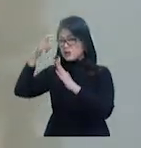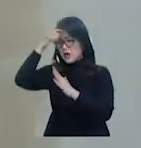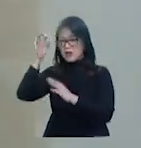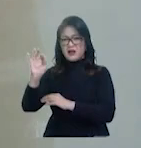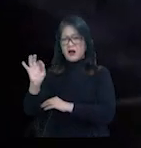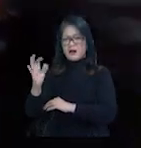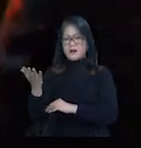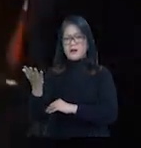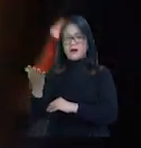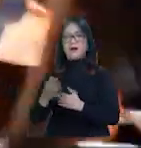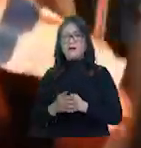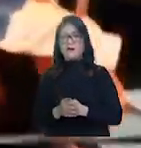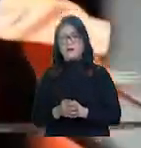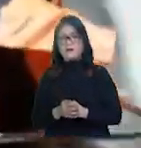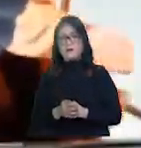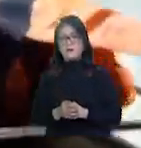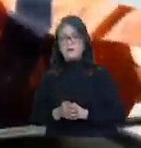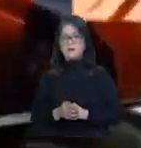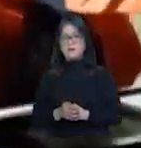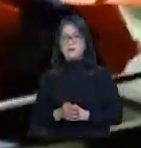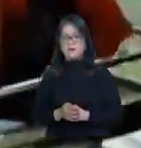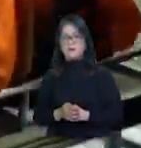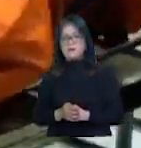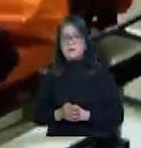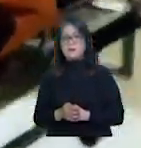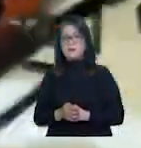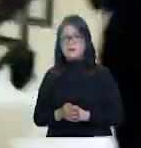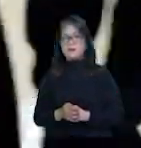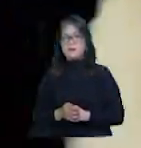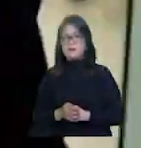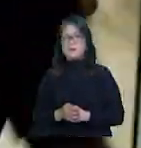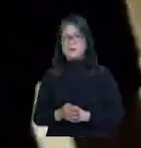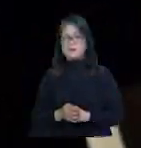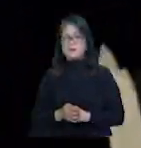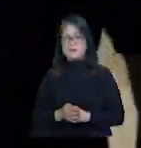Kramat Jati. Dari Jakarta, tim kontributor iNews melaporkan.